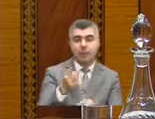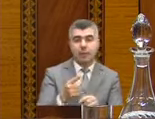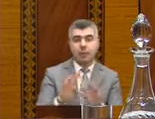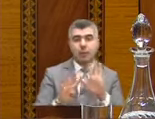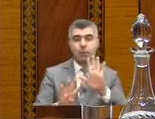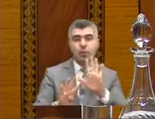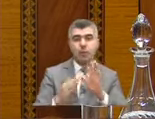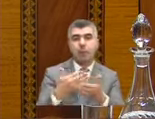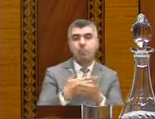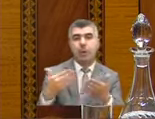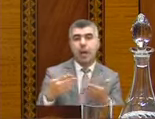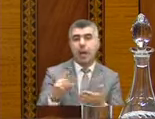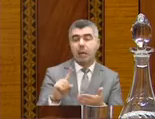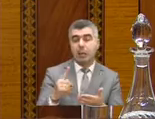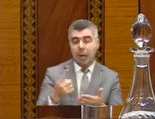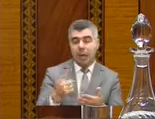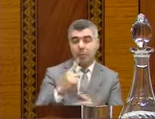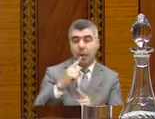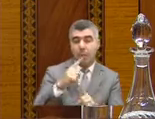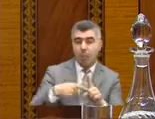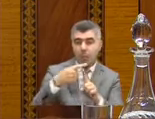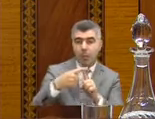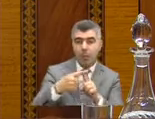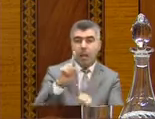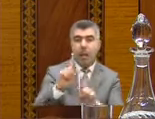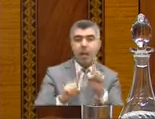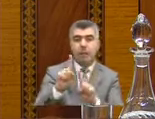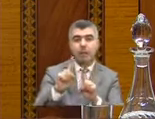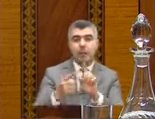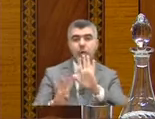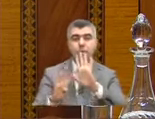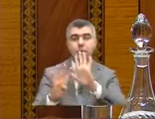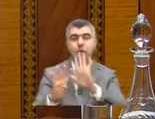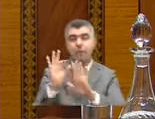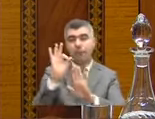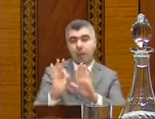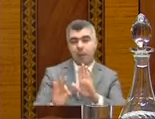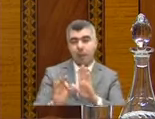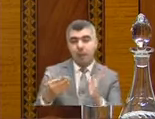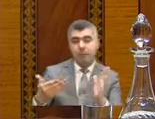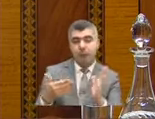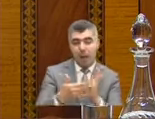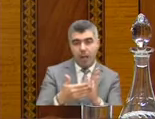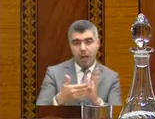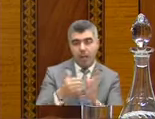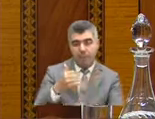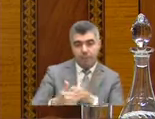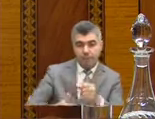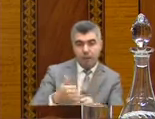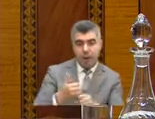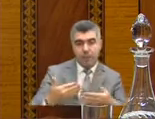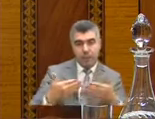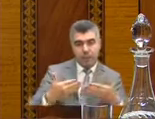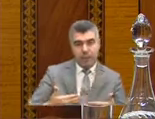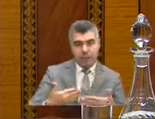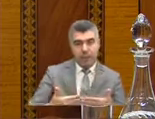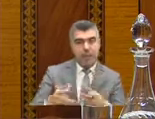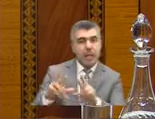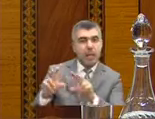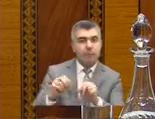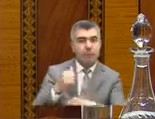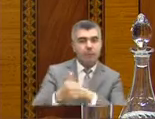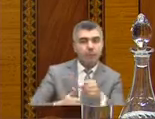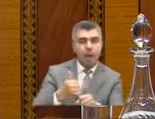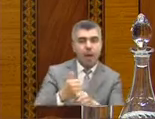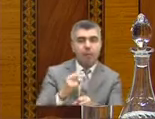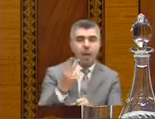درهم، أي بزيادة 11.9 نهاية شهر شتنبر من السنة الحالية مقارنة مع نفس الفترة من سنة